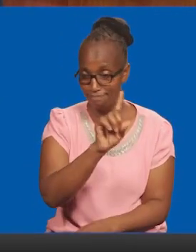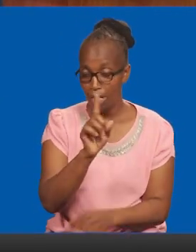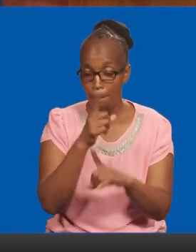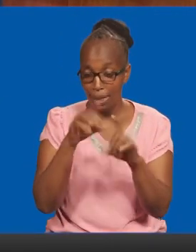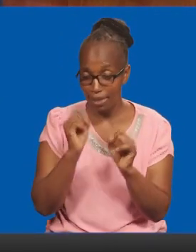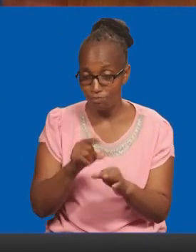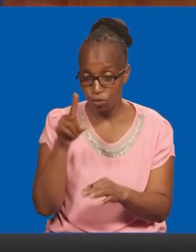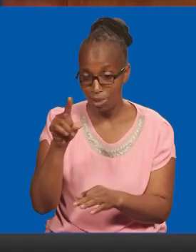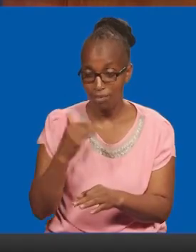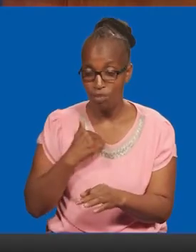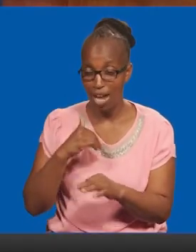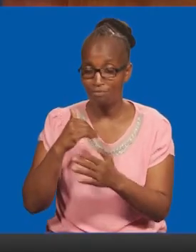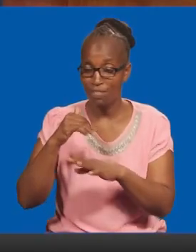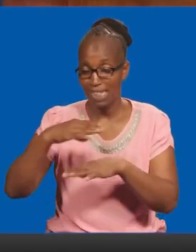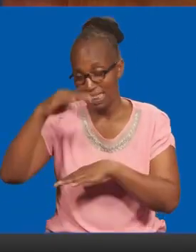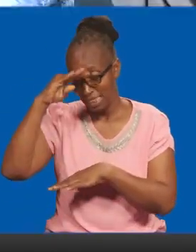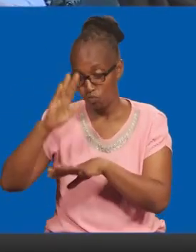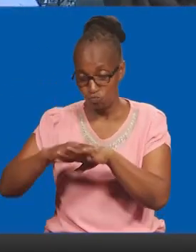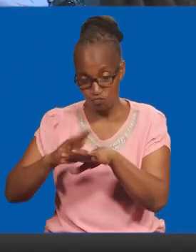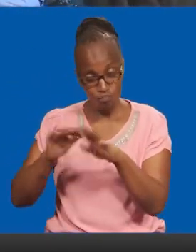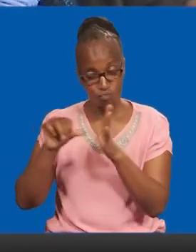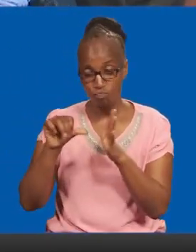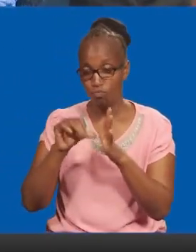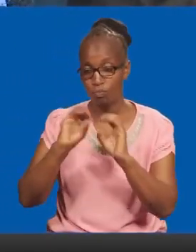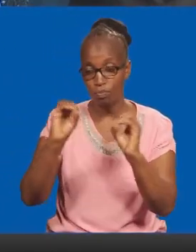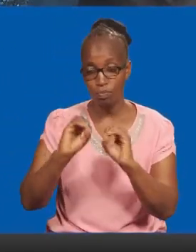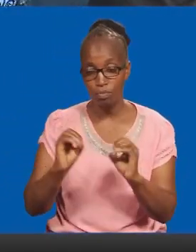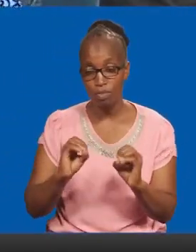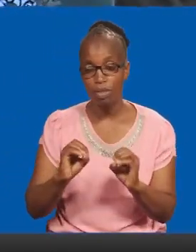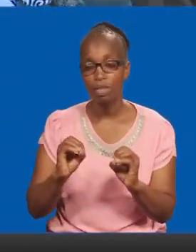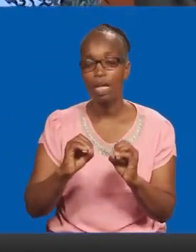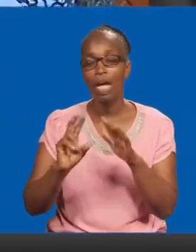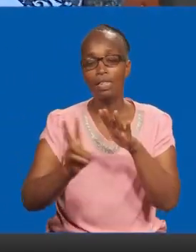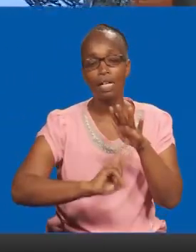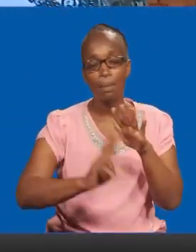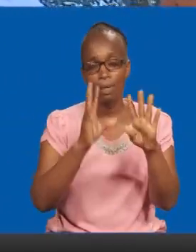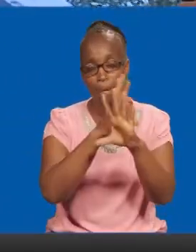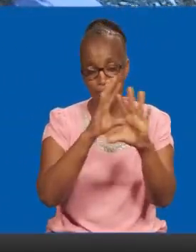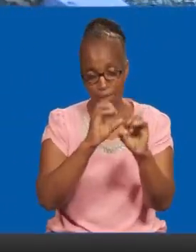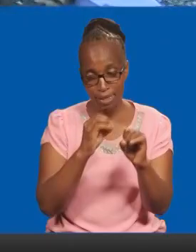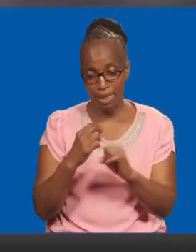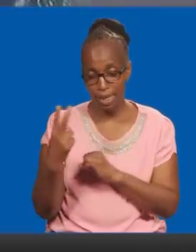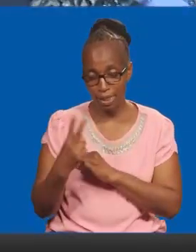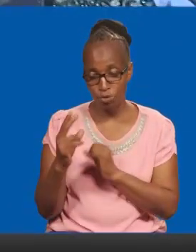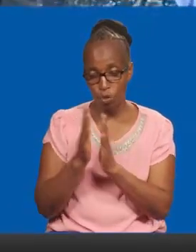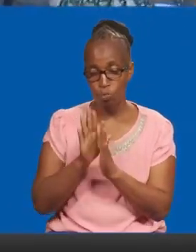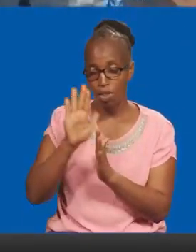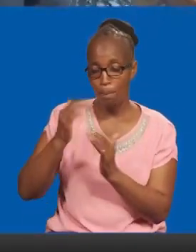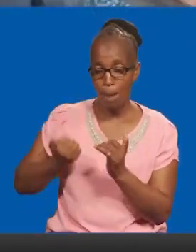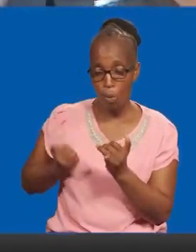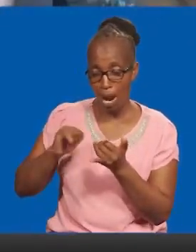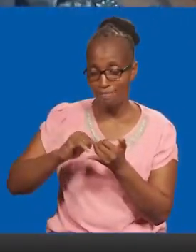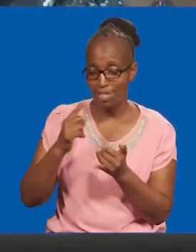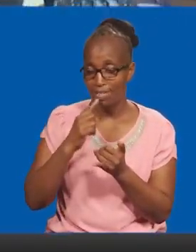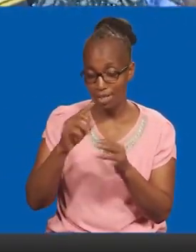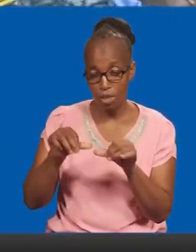ukiuza ile mzuri, kama iko mzuri, endelea. Gachagua na aliyekuwa ameandamana na mkeo Dorcas Gachagua alipuzilia fununu kuwa ikiwa